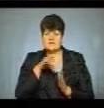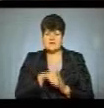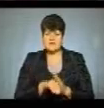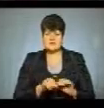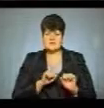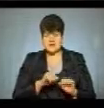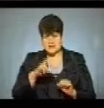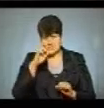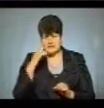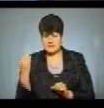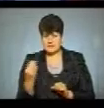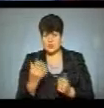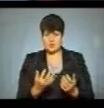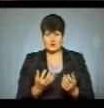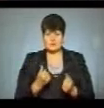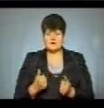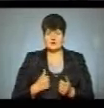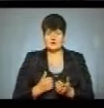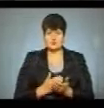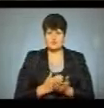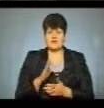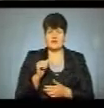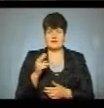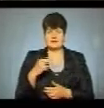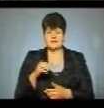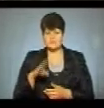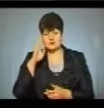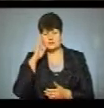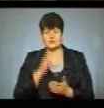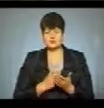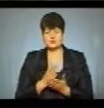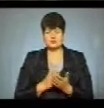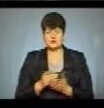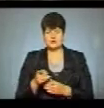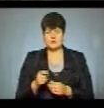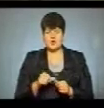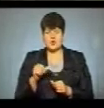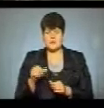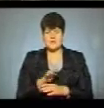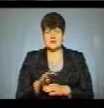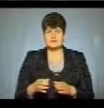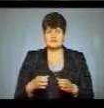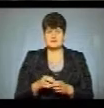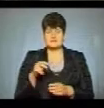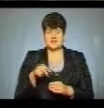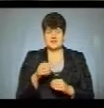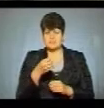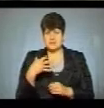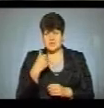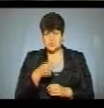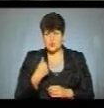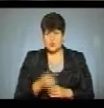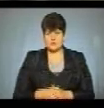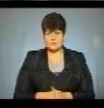захист державних інтересів отримав військовослужбовець Вадим. Чоловік служить у Тернопільській окремій артилерійській бригаді з 2015